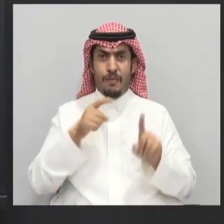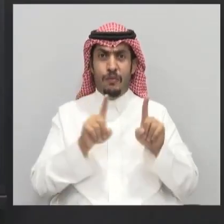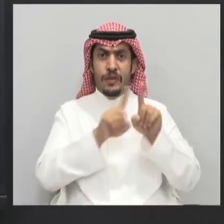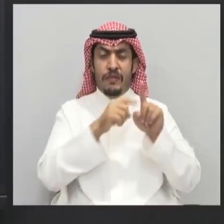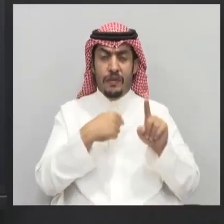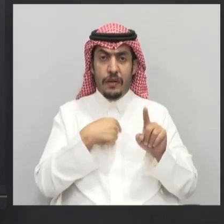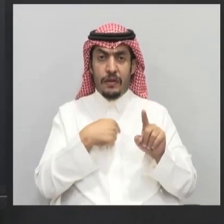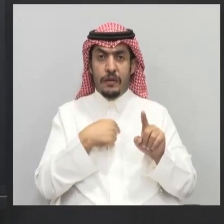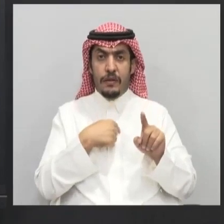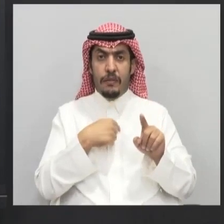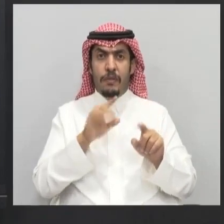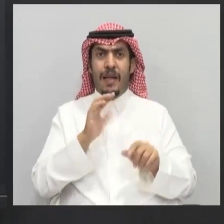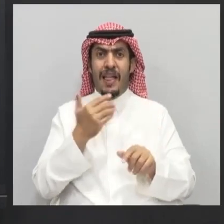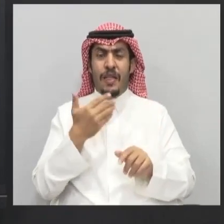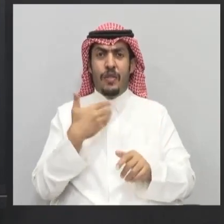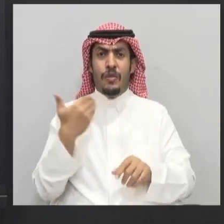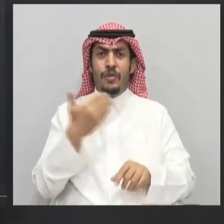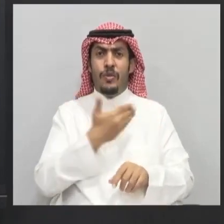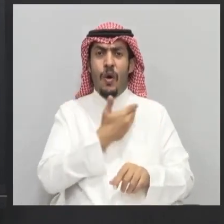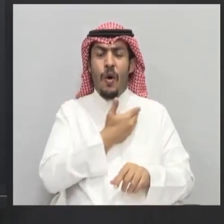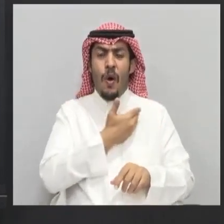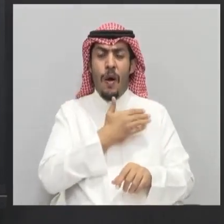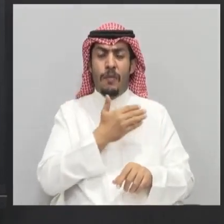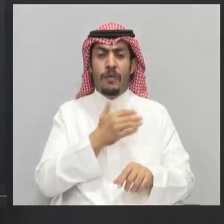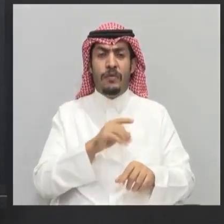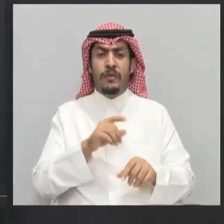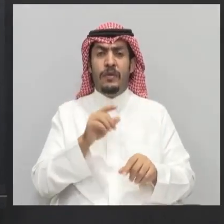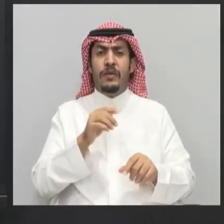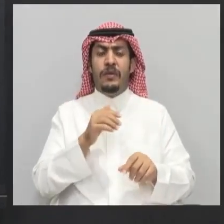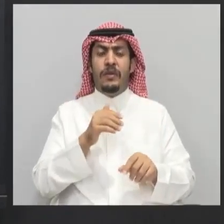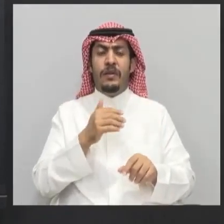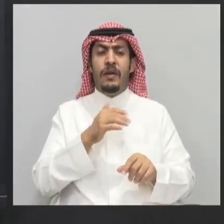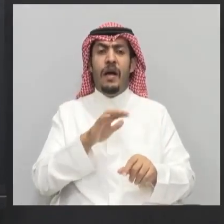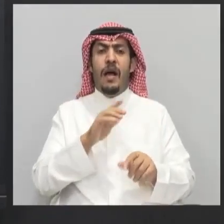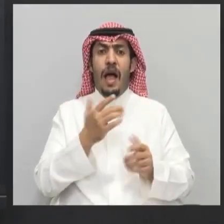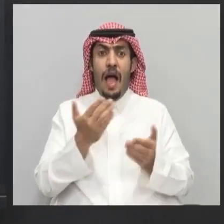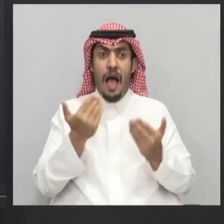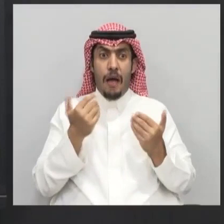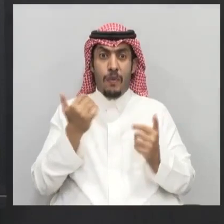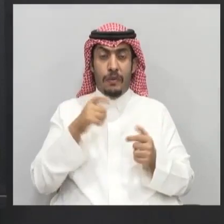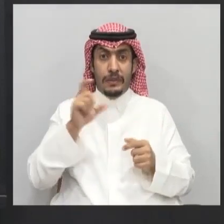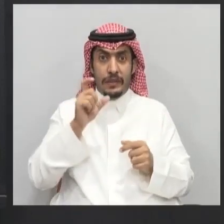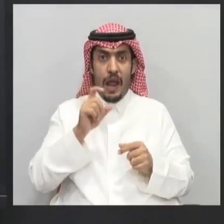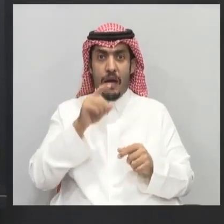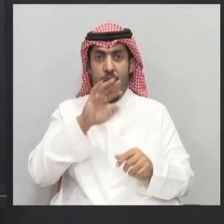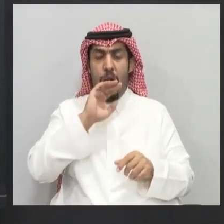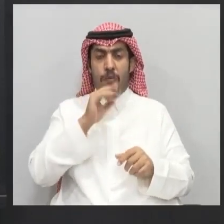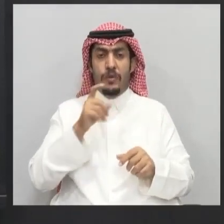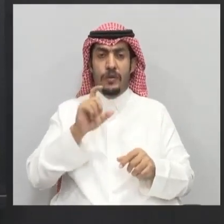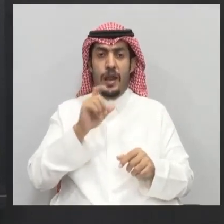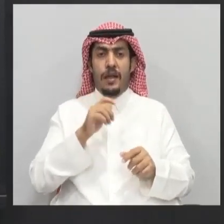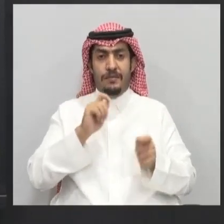لكنه تاب قبل ان يموت فان الله يغفر له والاسلام يجب ما قبله